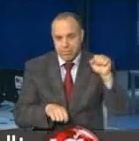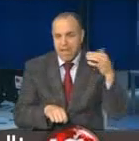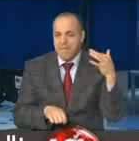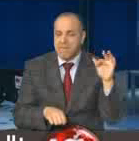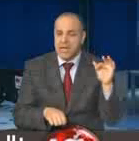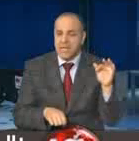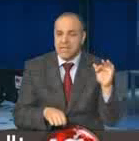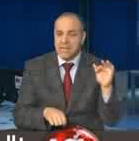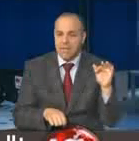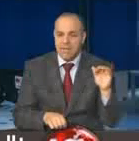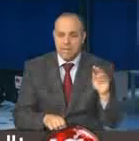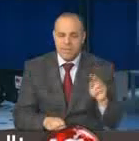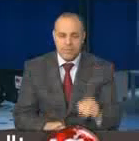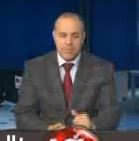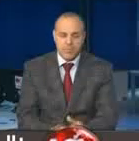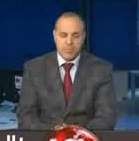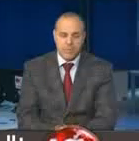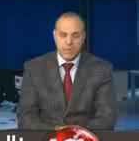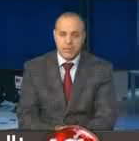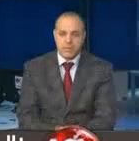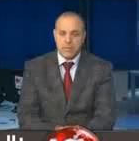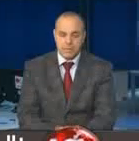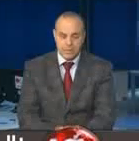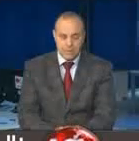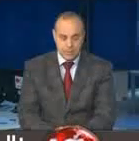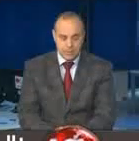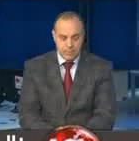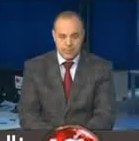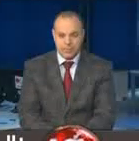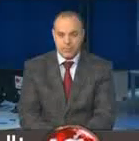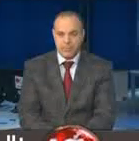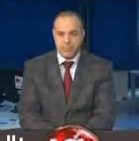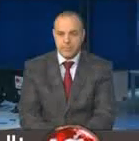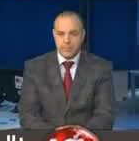الفرنسي فان بيفرين.